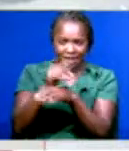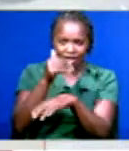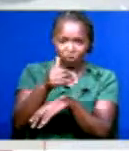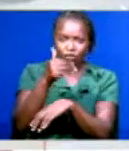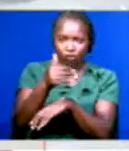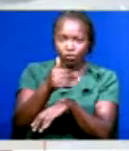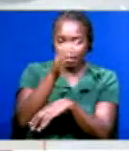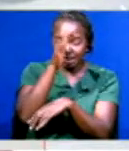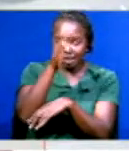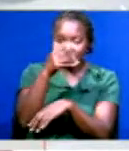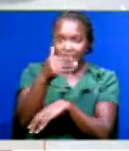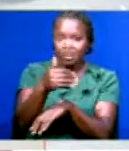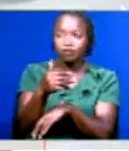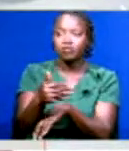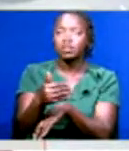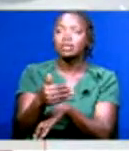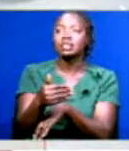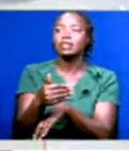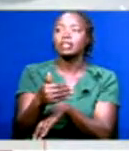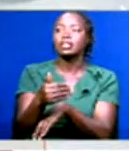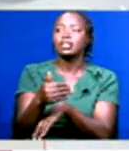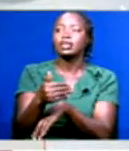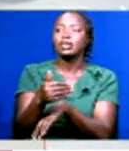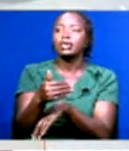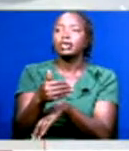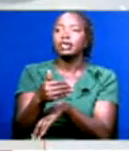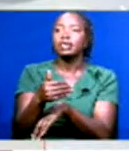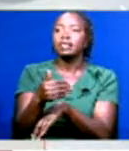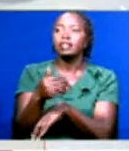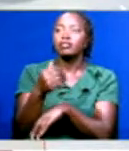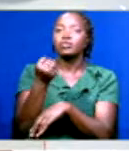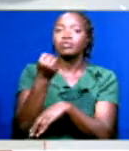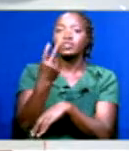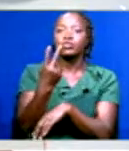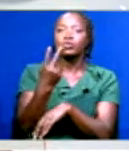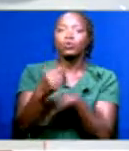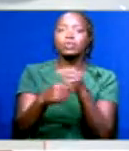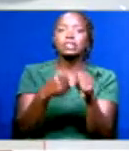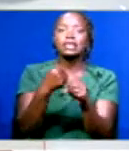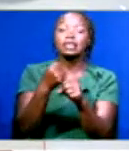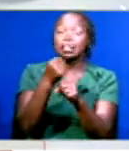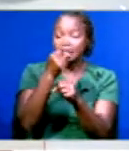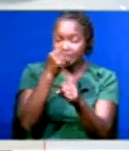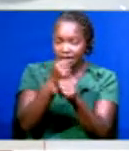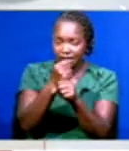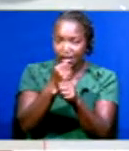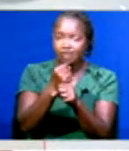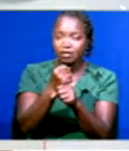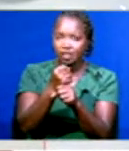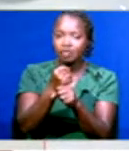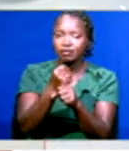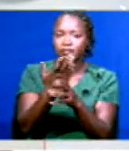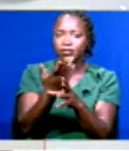every Sunday in the year, 52 Sundays in a year for the next 5 years.